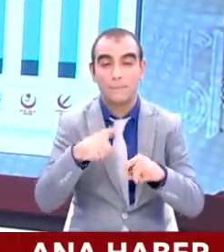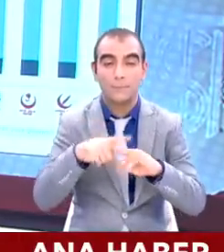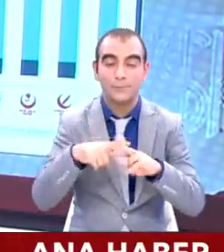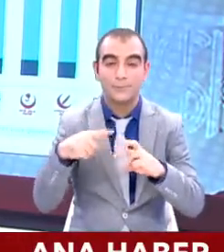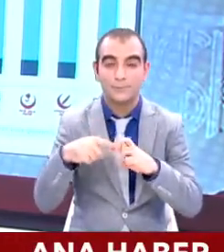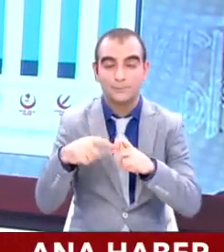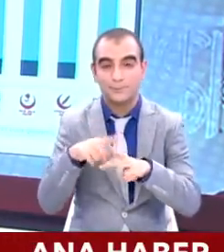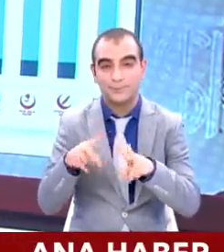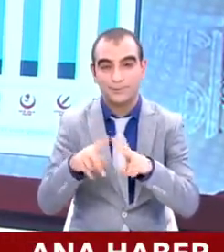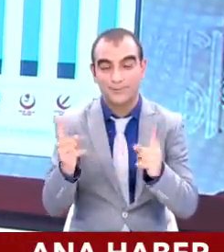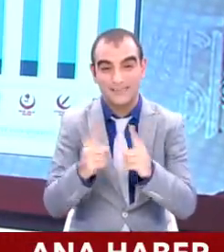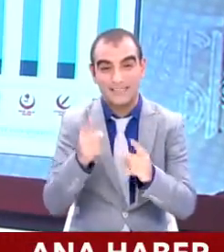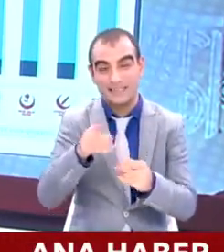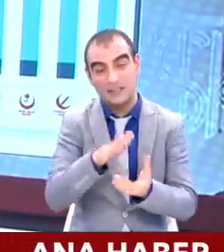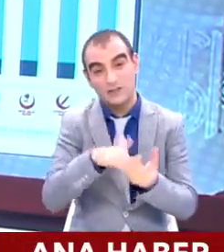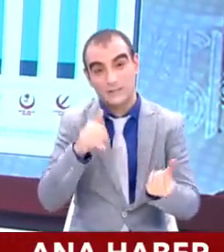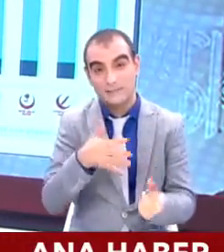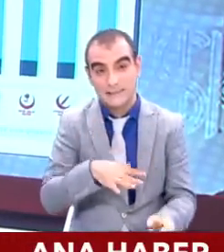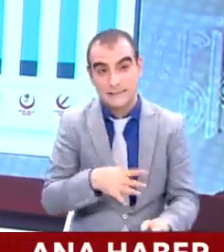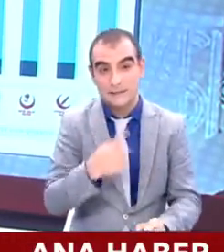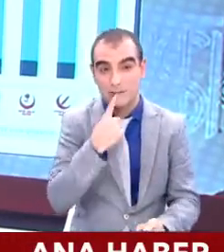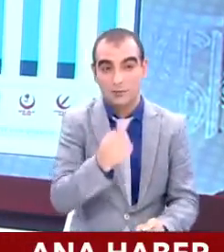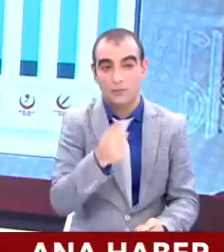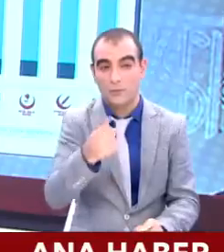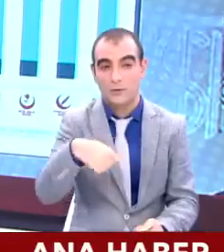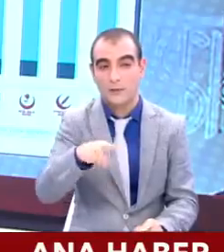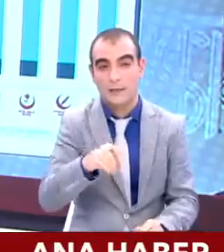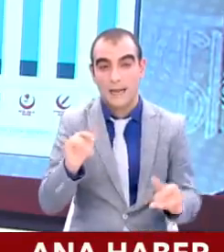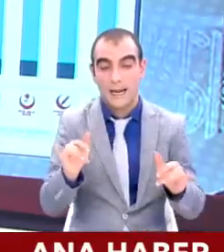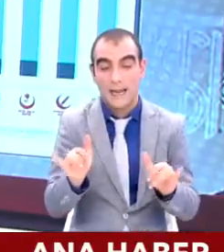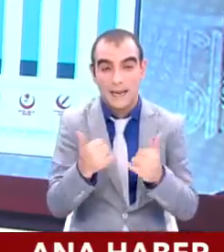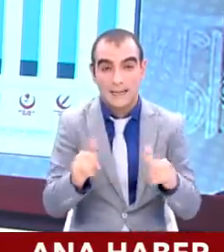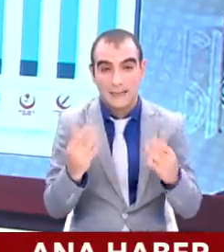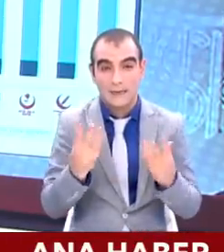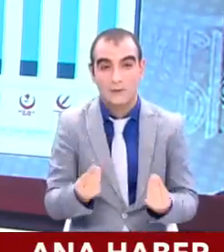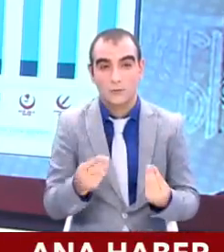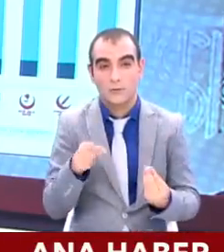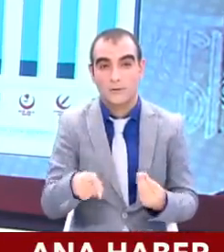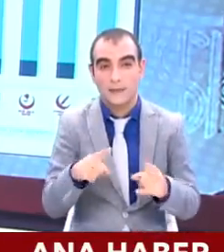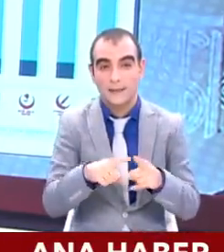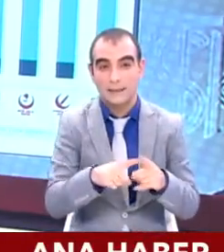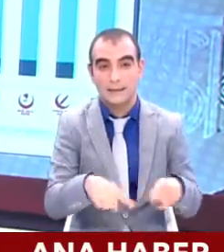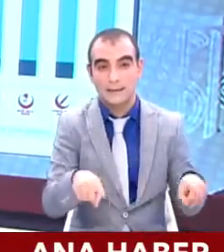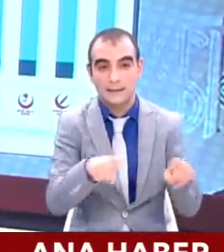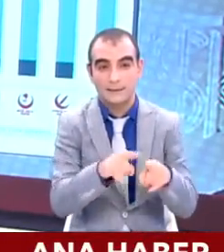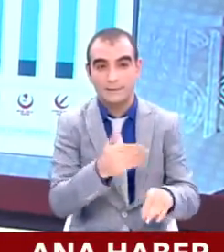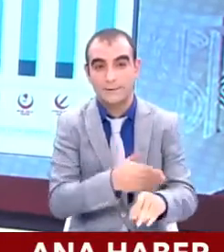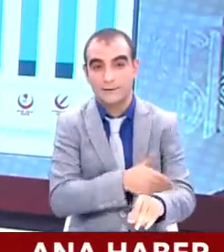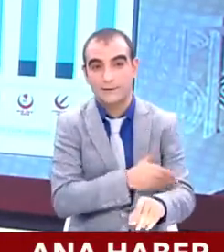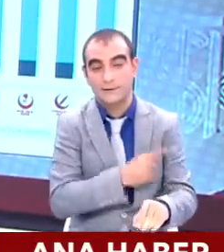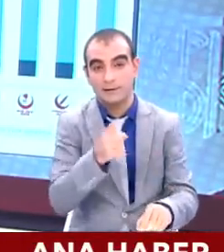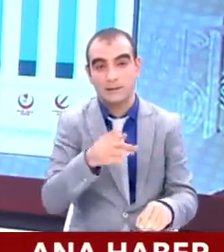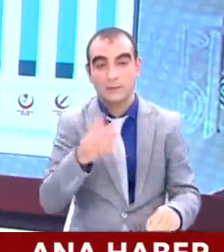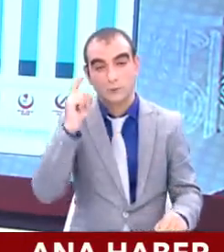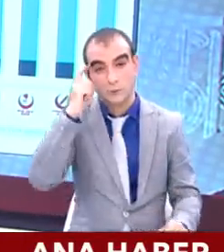Bu tartışmalar bu polemikler devam edecek ama demokrasi şöyle şey ettiğinde geçecek ve sandıktan vatandaşa iradesi